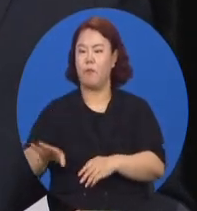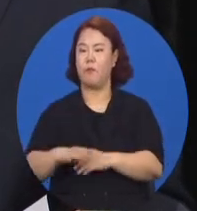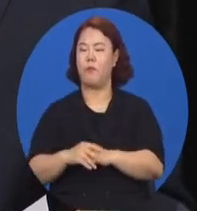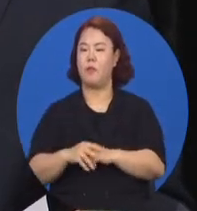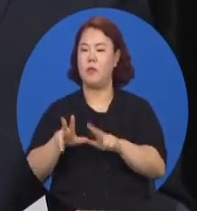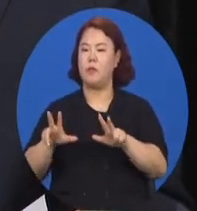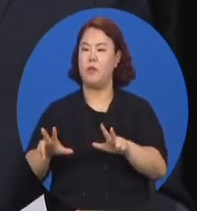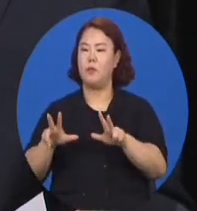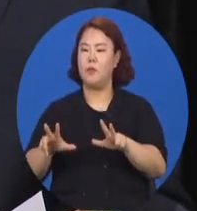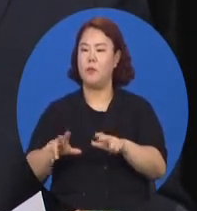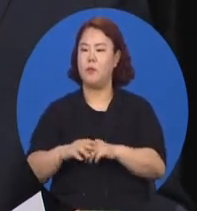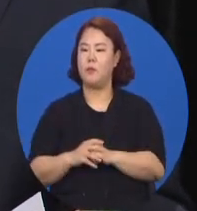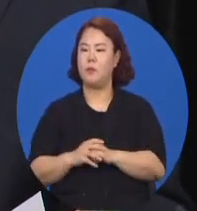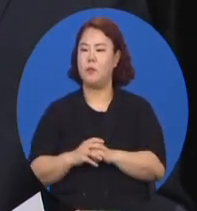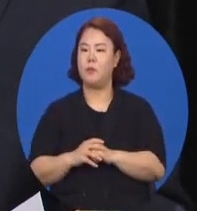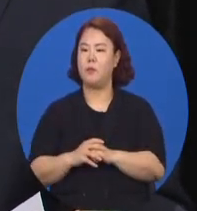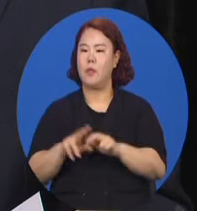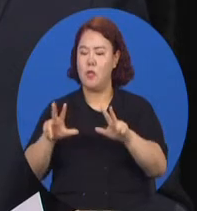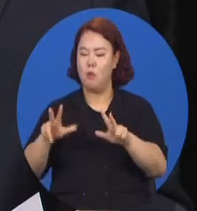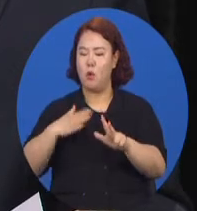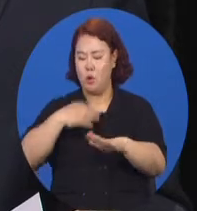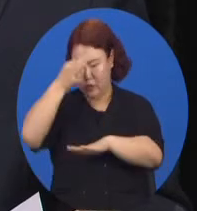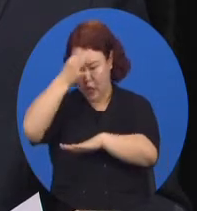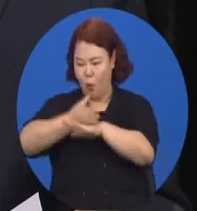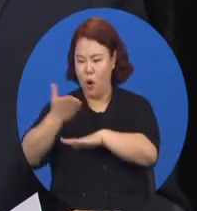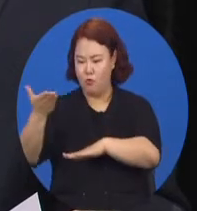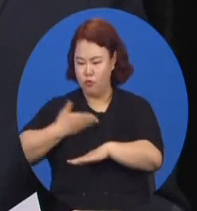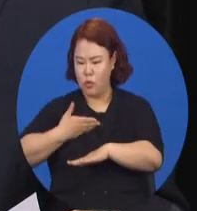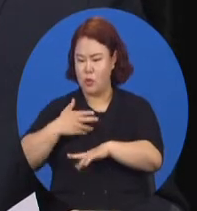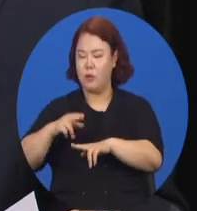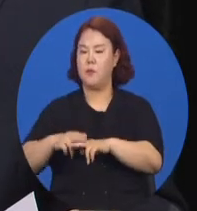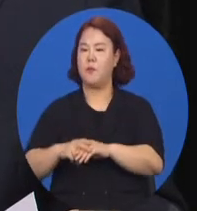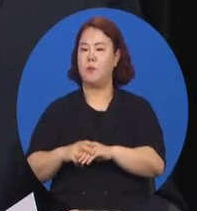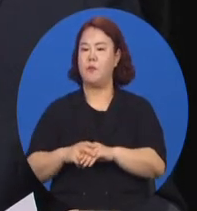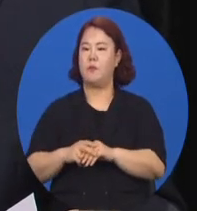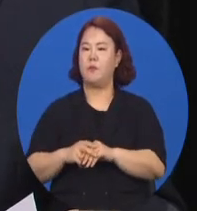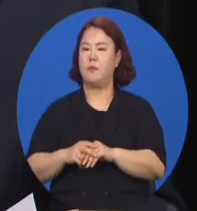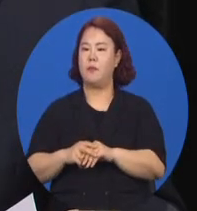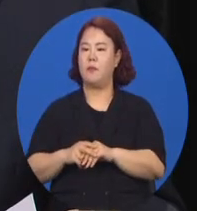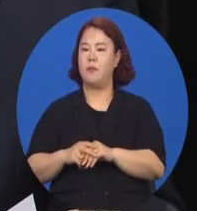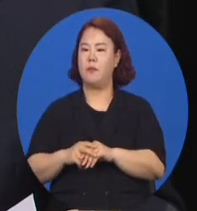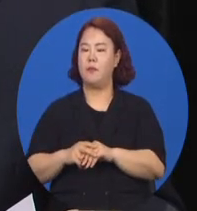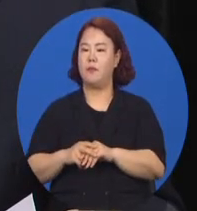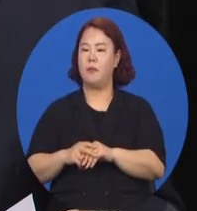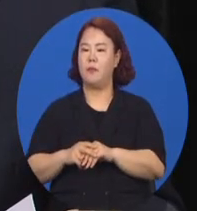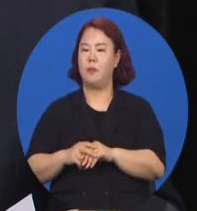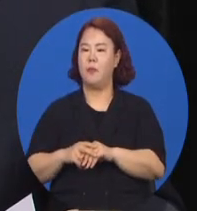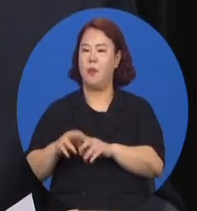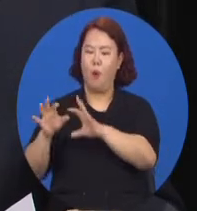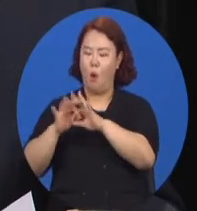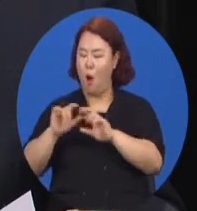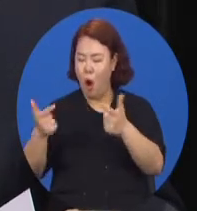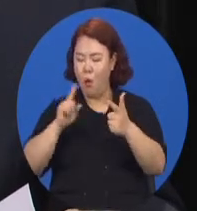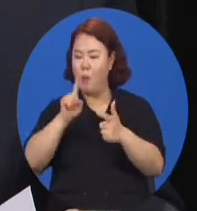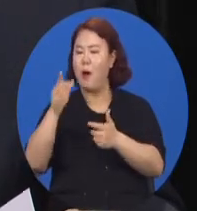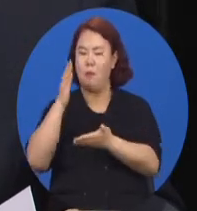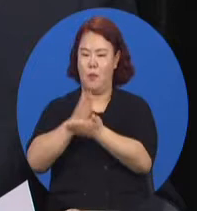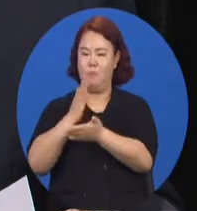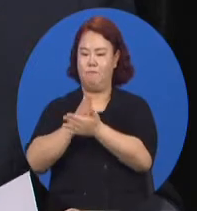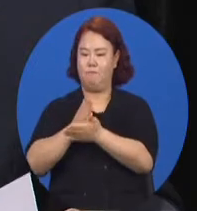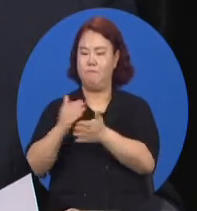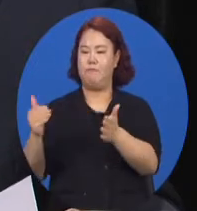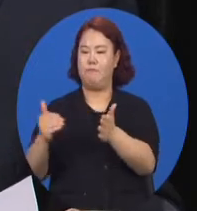이 부분에 대해서 좀 저한테 사과를 하시든가 해명을 하시기 바랍니다. 네. 자꾸 안에 떨어지지 마시고